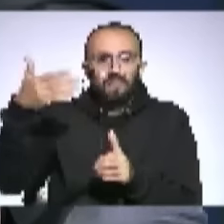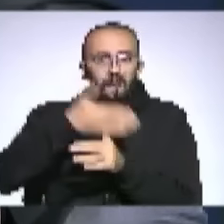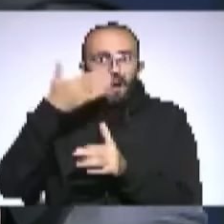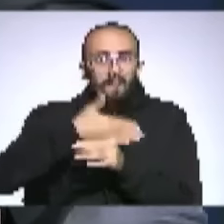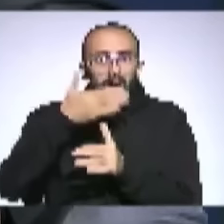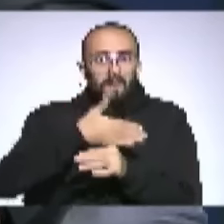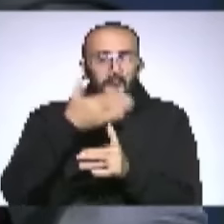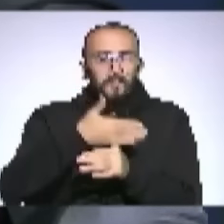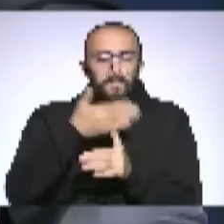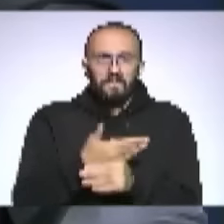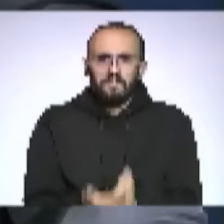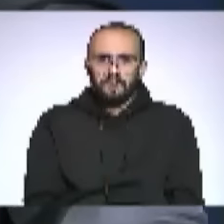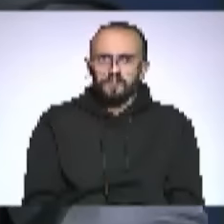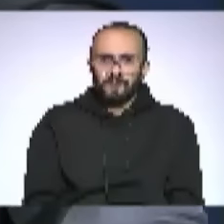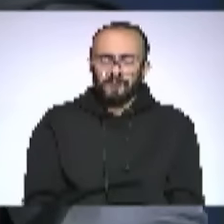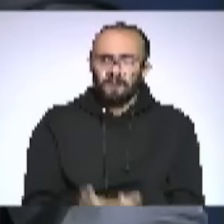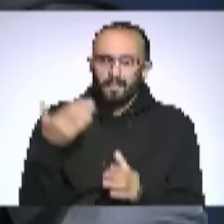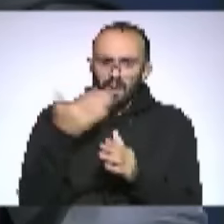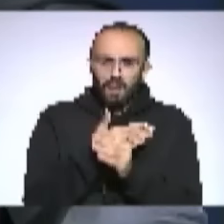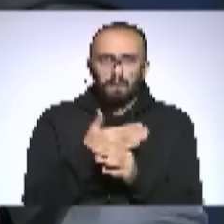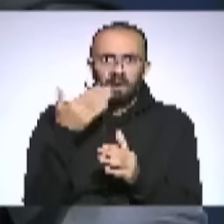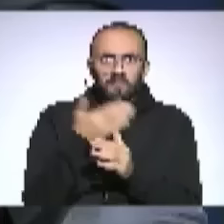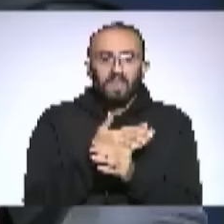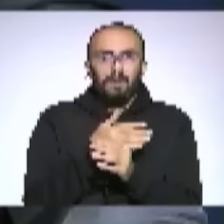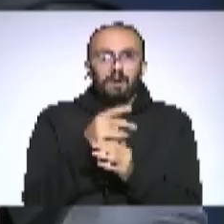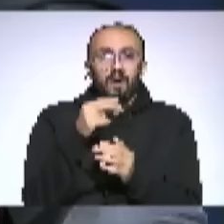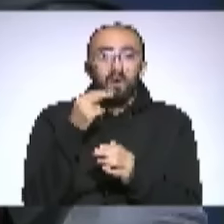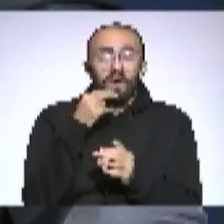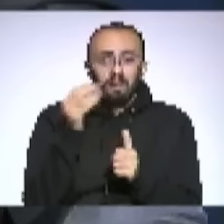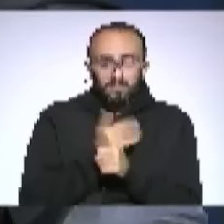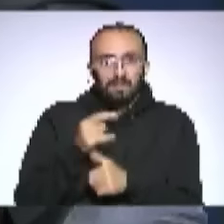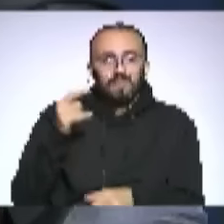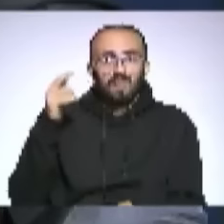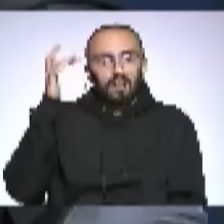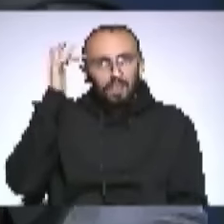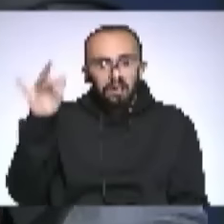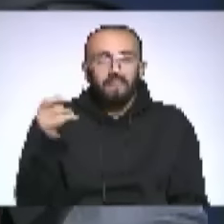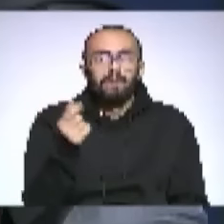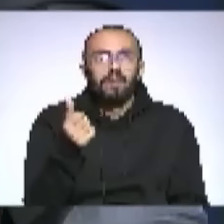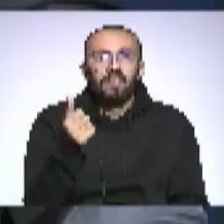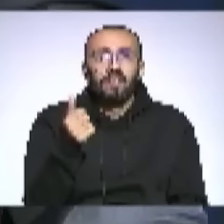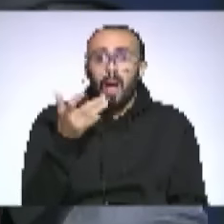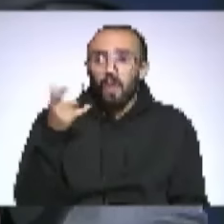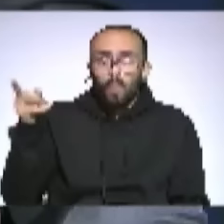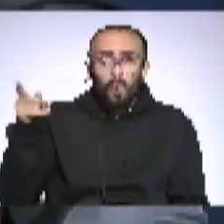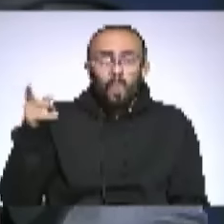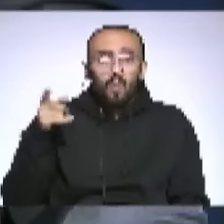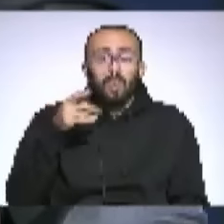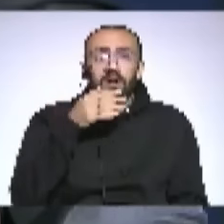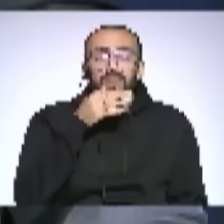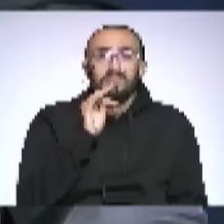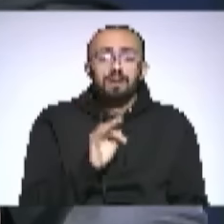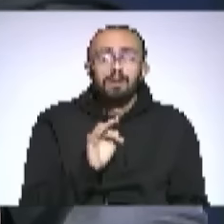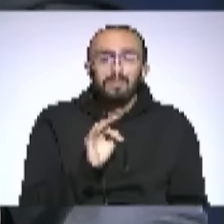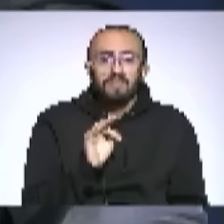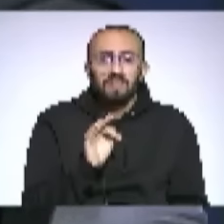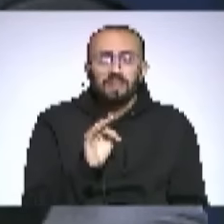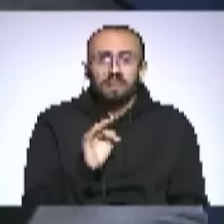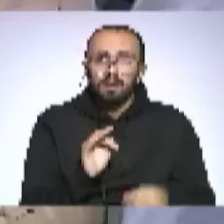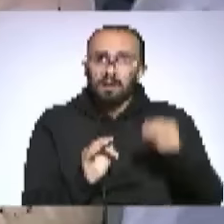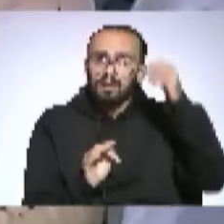يتدخل فيها كل حاجه معنى صح واكل دماغ جوزي قوي جوزي يعني عند اخوه دهو عنده اللي هو ايه قريب منه قوي حما